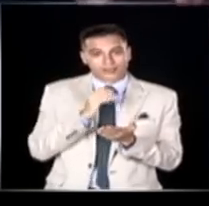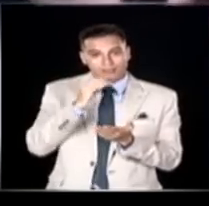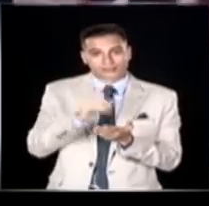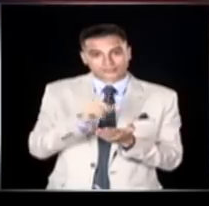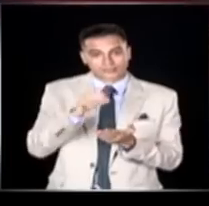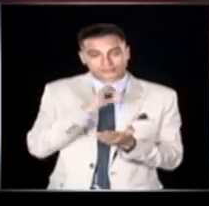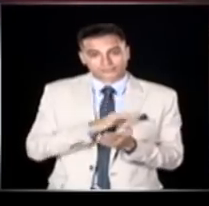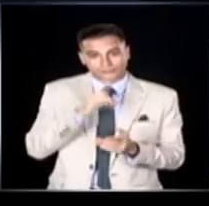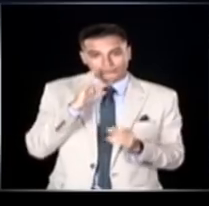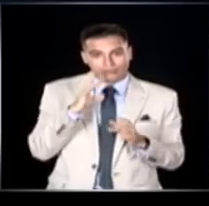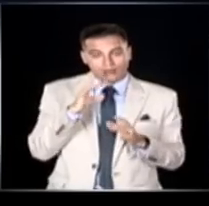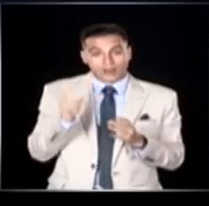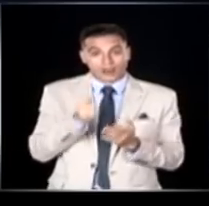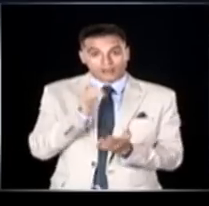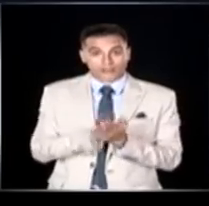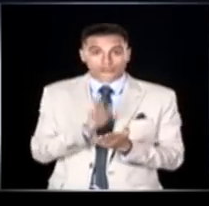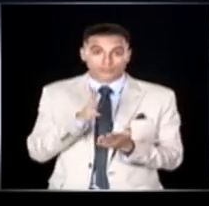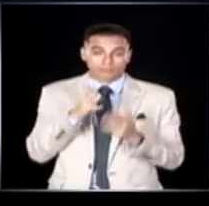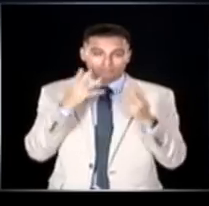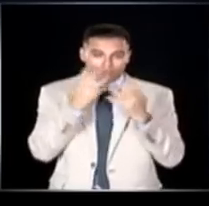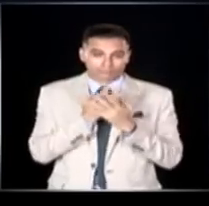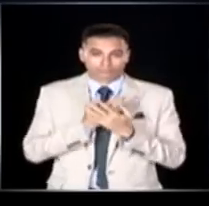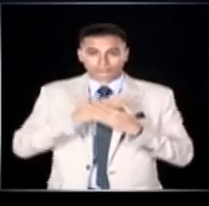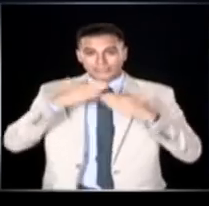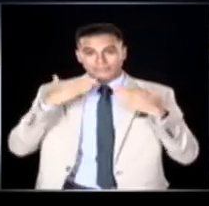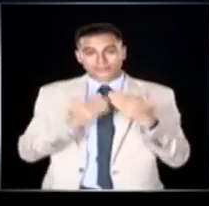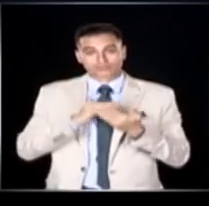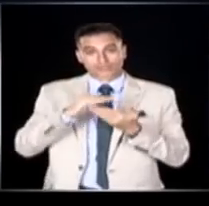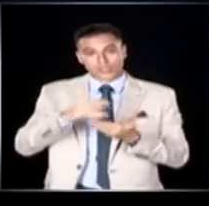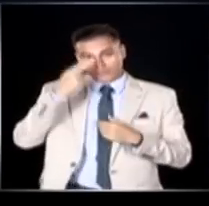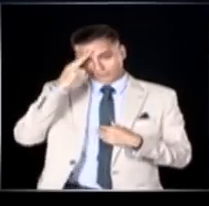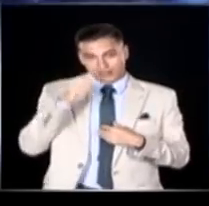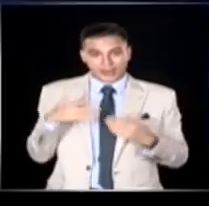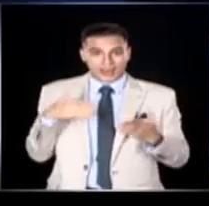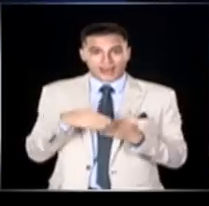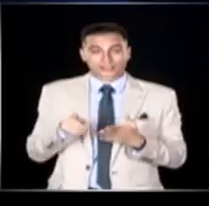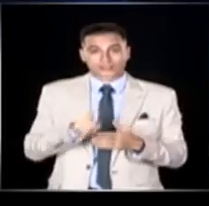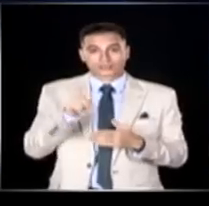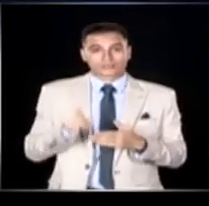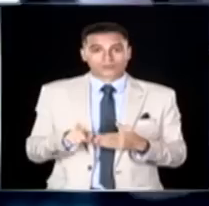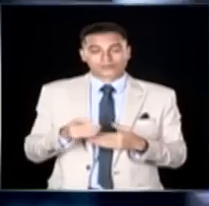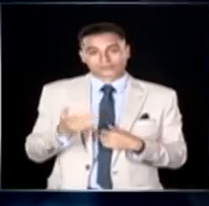ممكن تكشر وممكن تبتسم. المباراة هتتحسم في اخر سؤال.